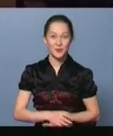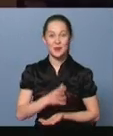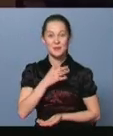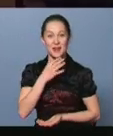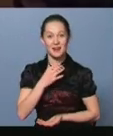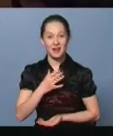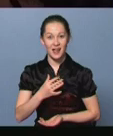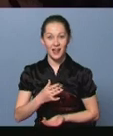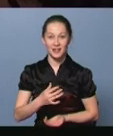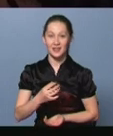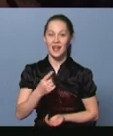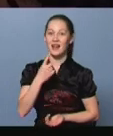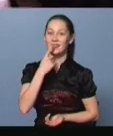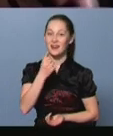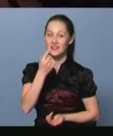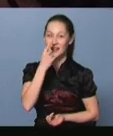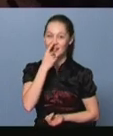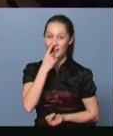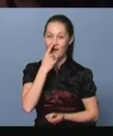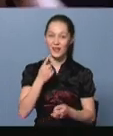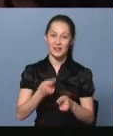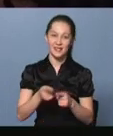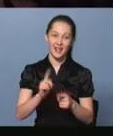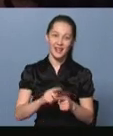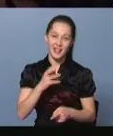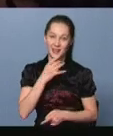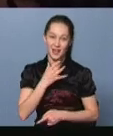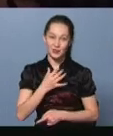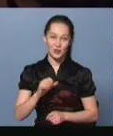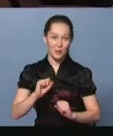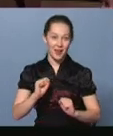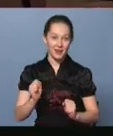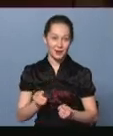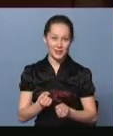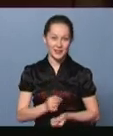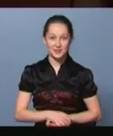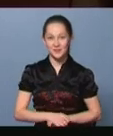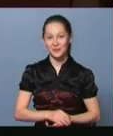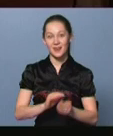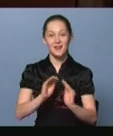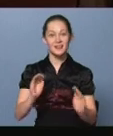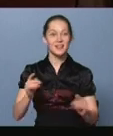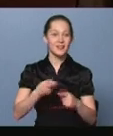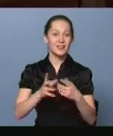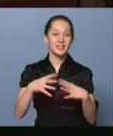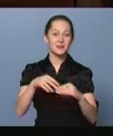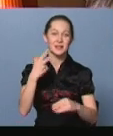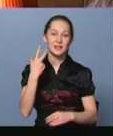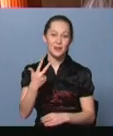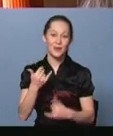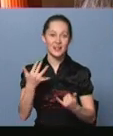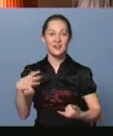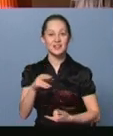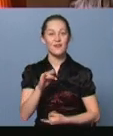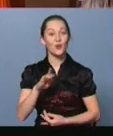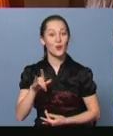и красный нос – это Дедушка Мороз. Детей в этой семье трое. Для всех фрукты,